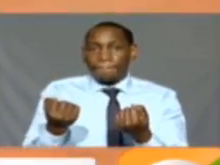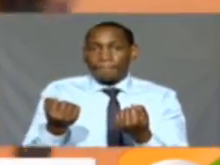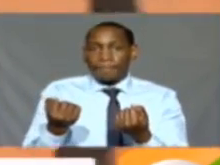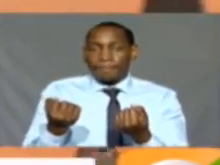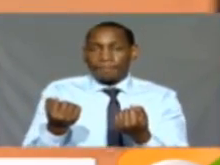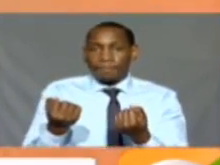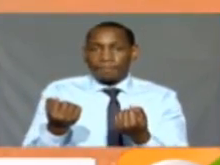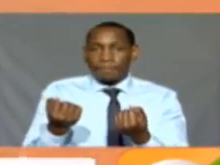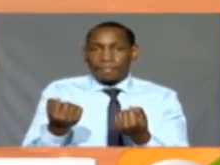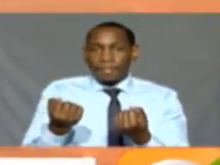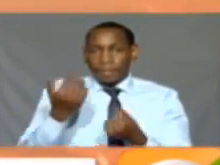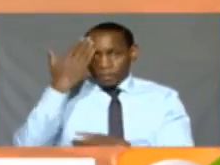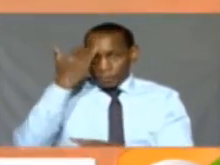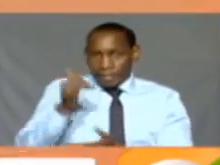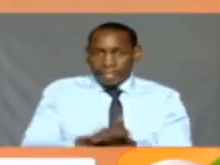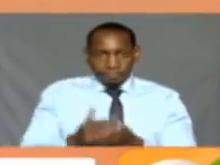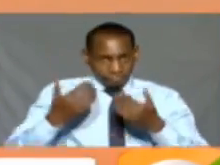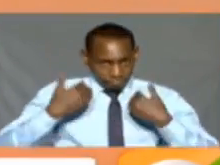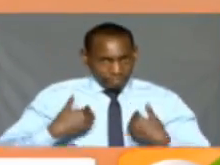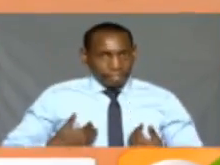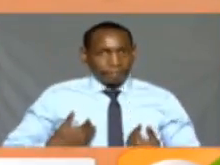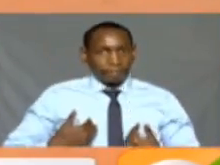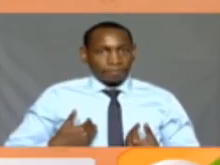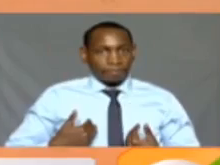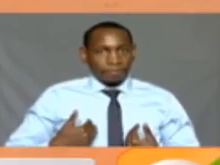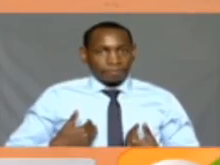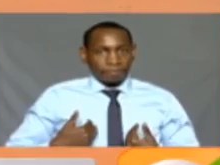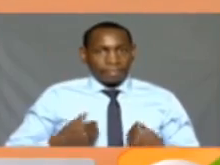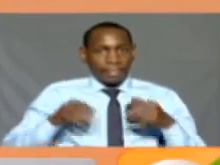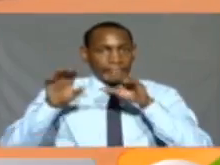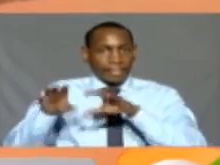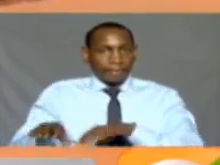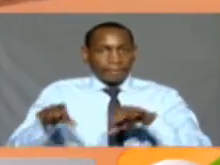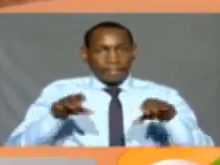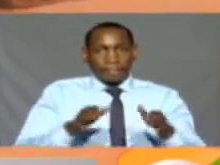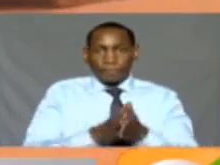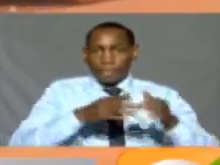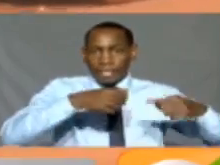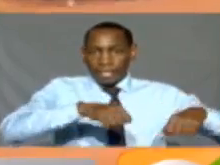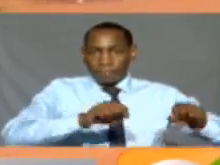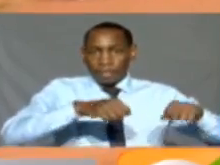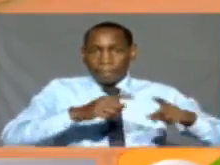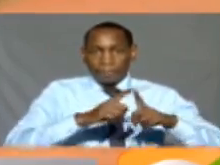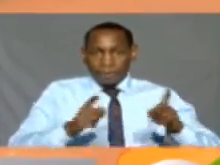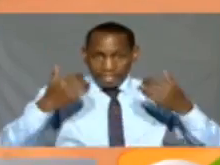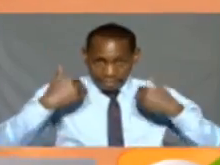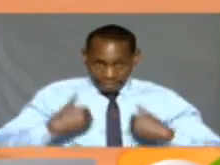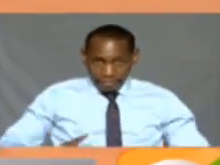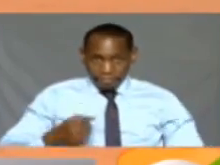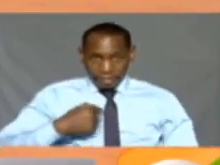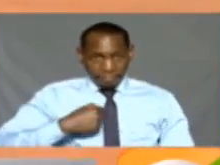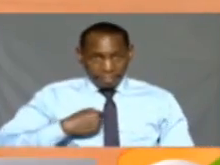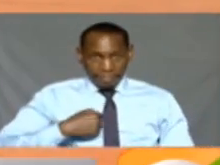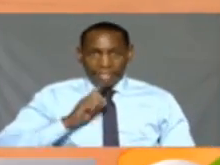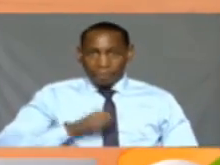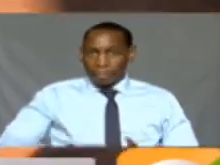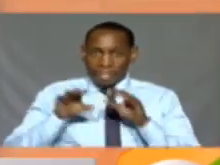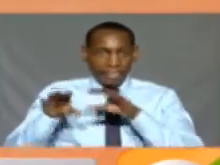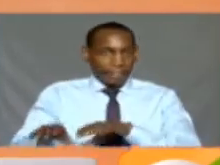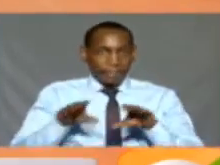kusuti sababu naona mimi naumia na hii pikipiki. Lakini mimi mwenyewe siwezi sema mimi